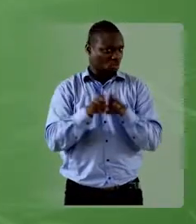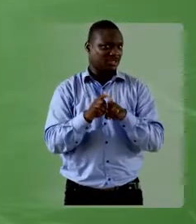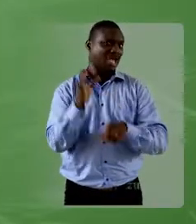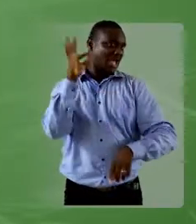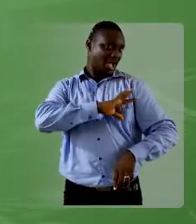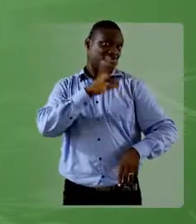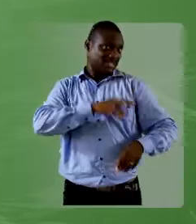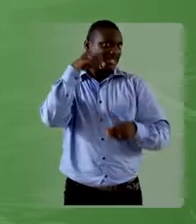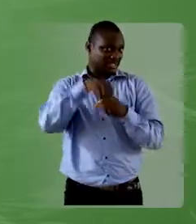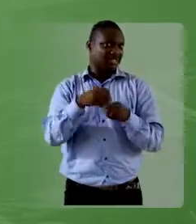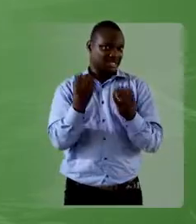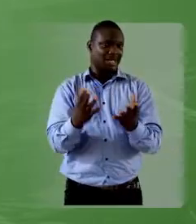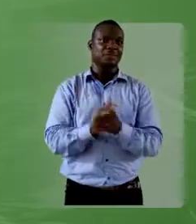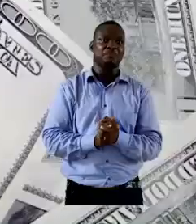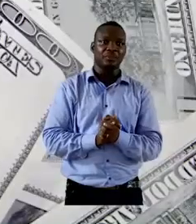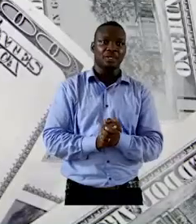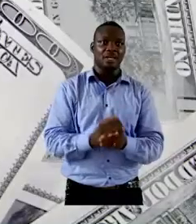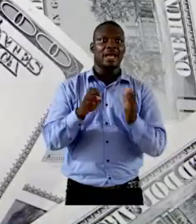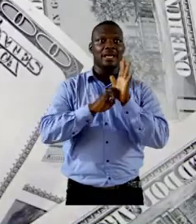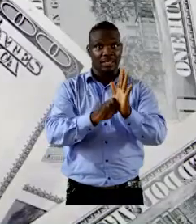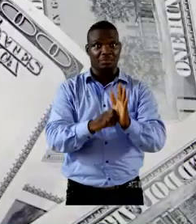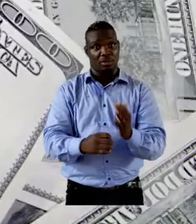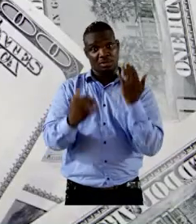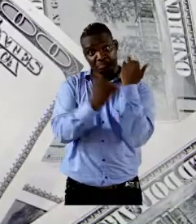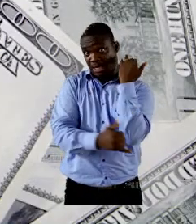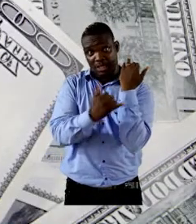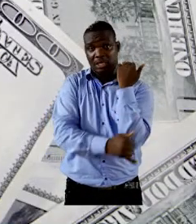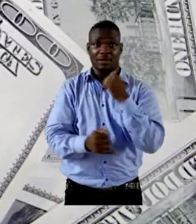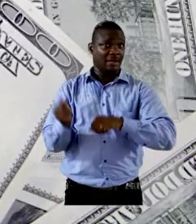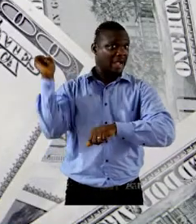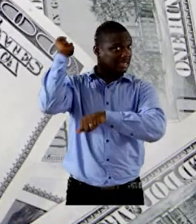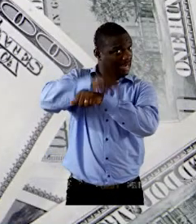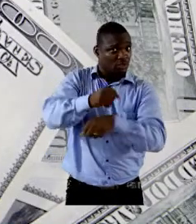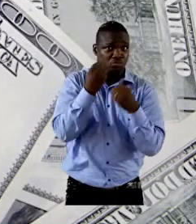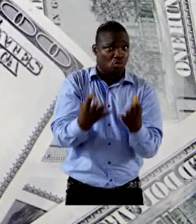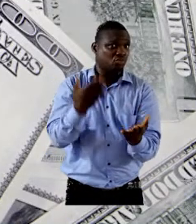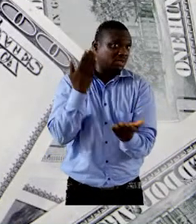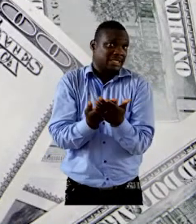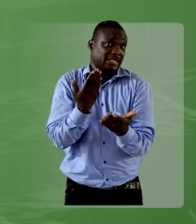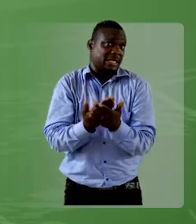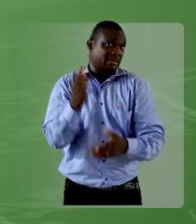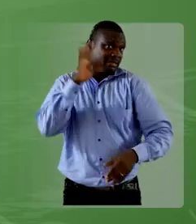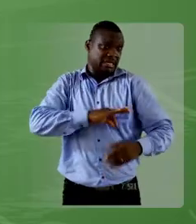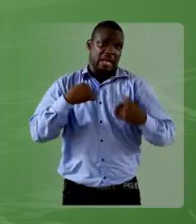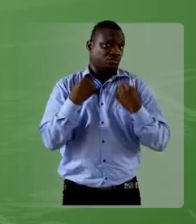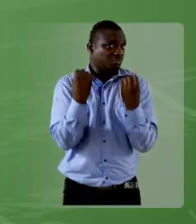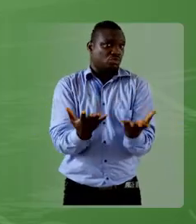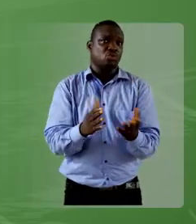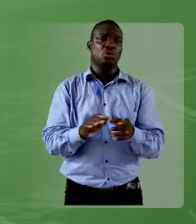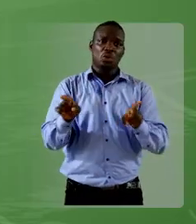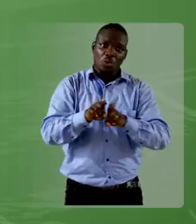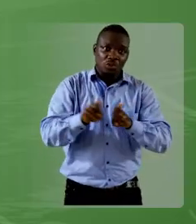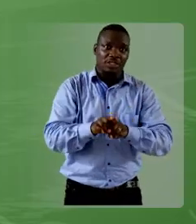ressources minières. On peut citer l'entrée de devises. On peut également citer le développement